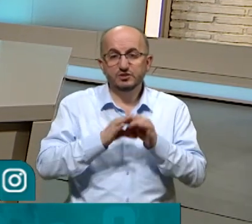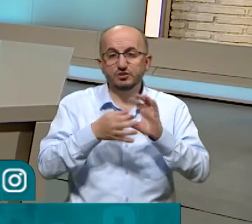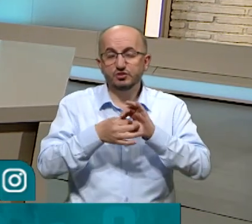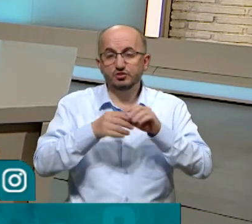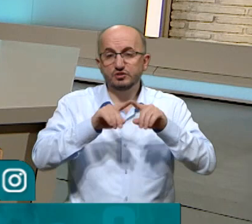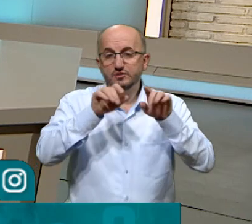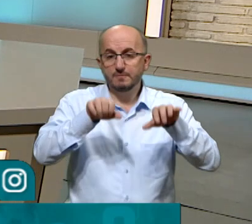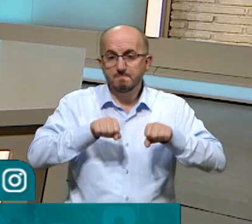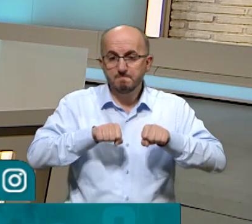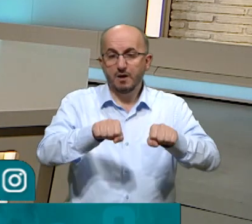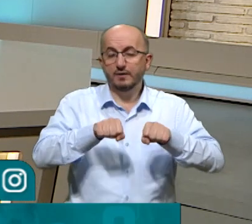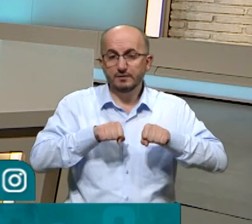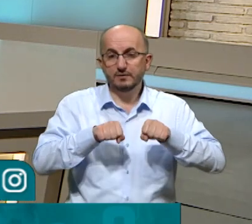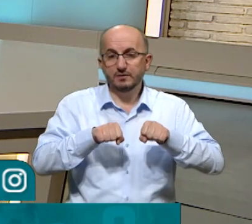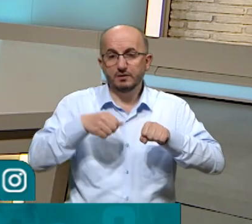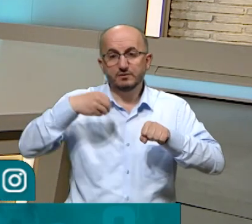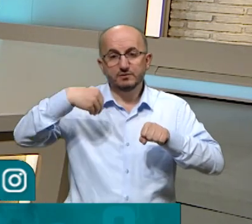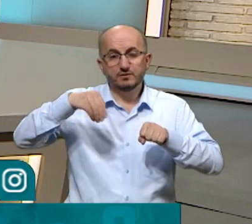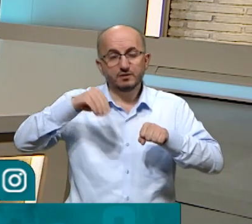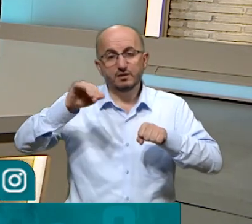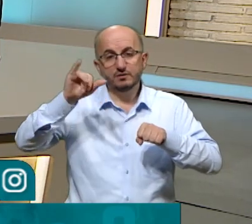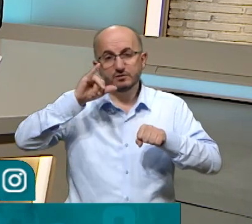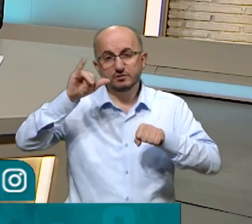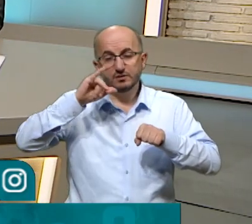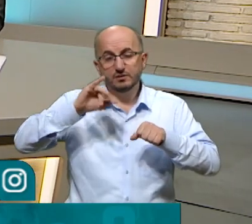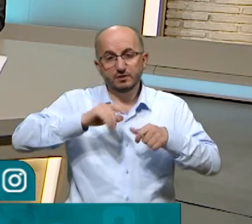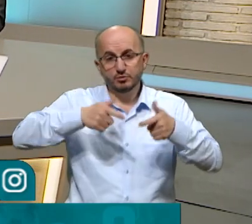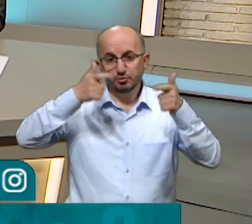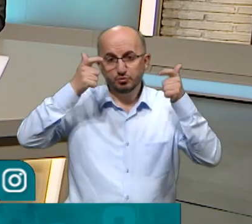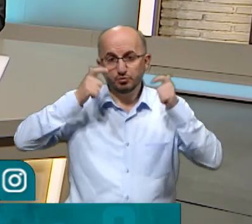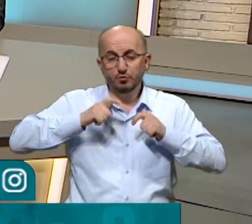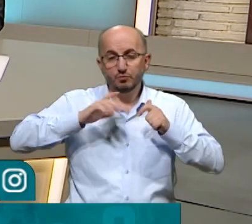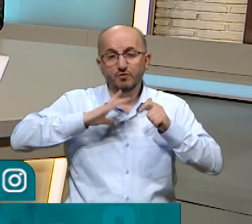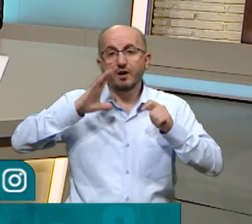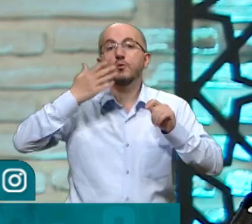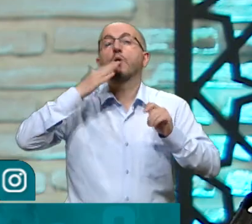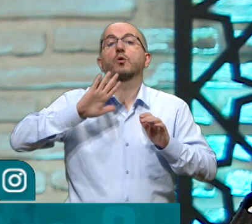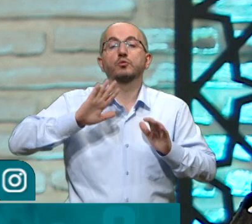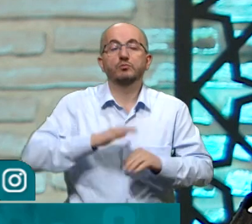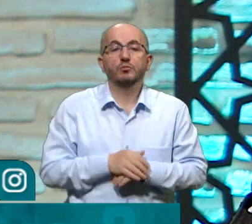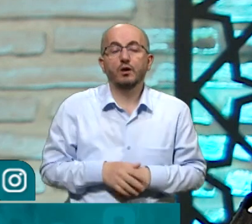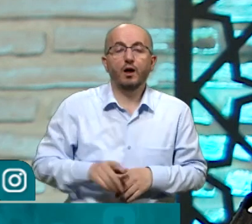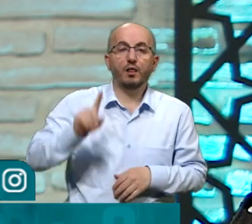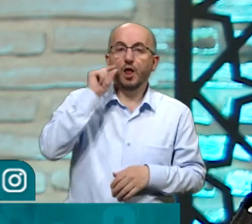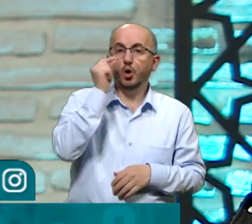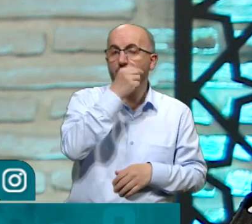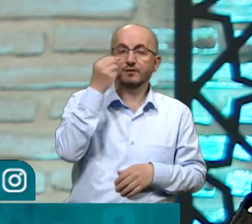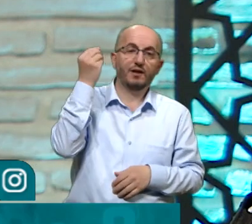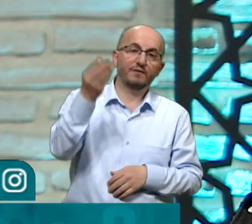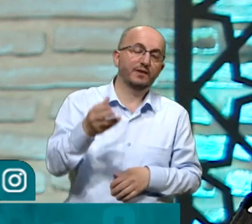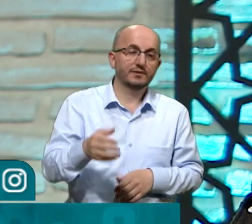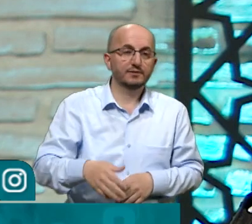Evet bizim marketlerde satılan işçilerde falan bir sorumlumuyuz gelmiyor Onu öğrenmek belki soralım Allah kolaylıklar versin